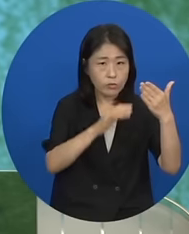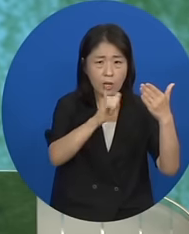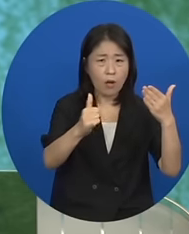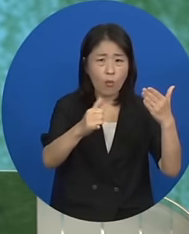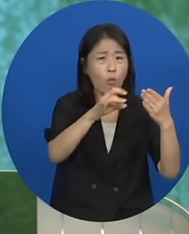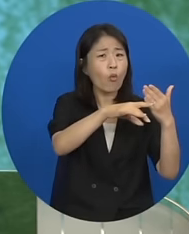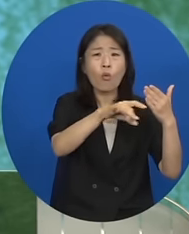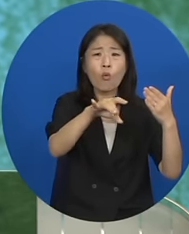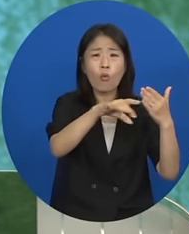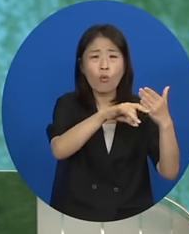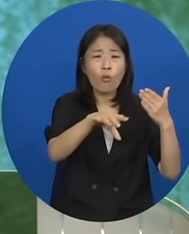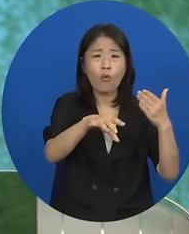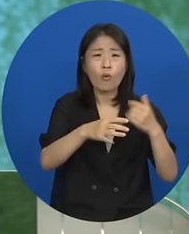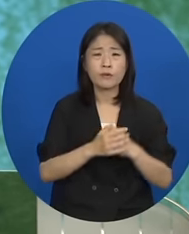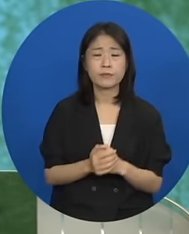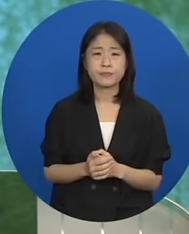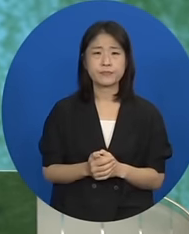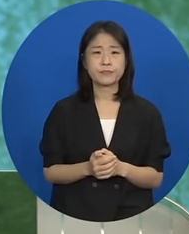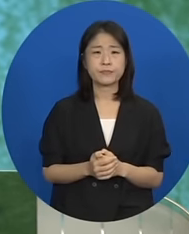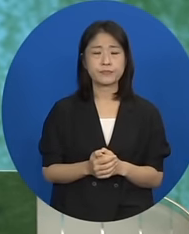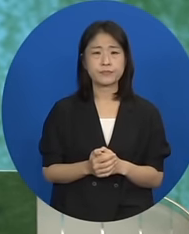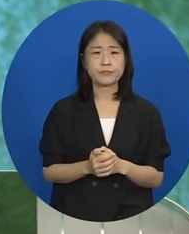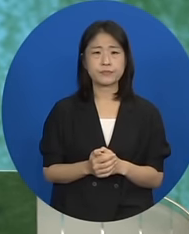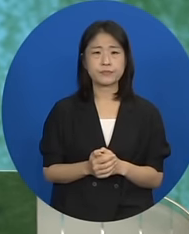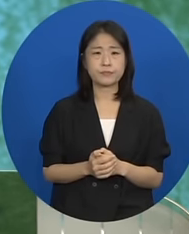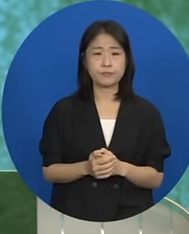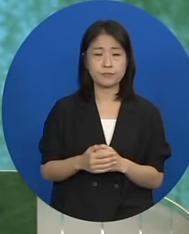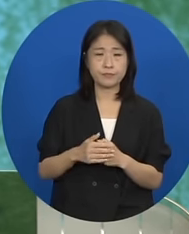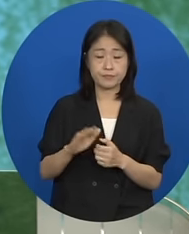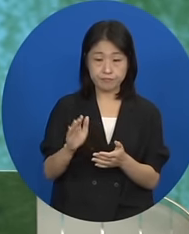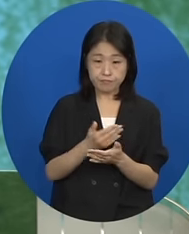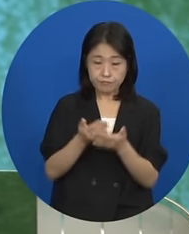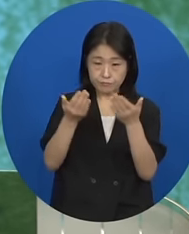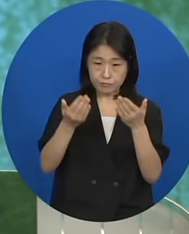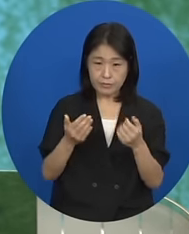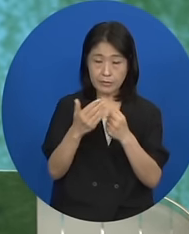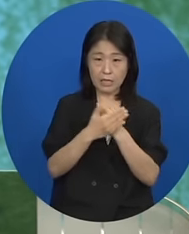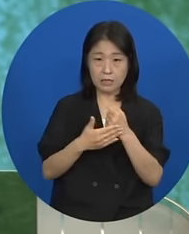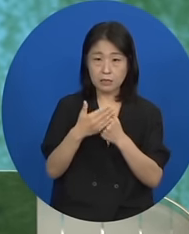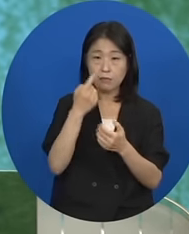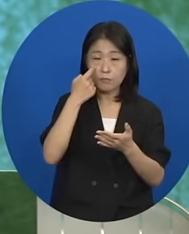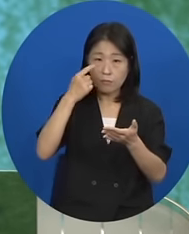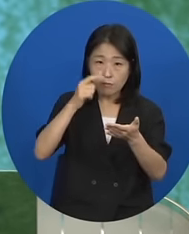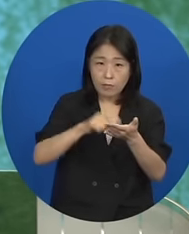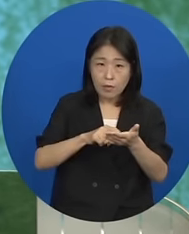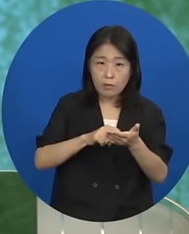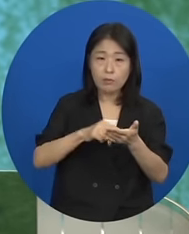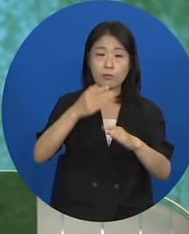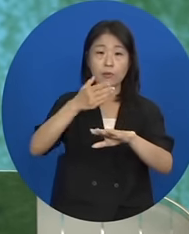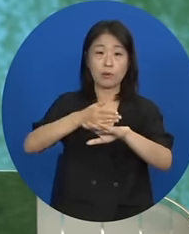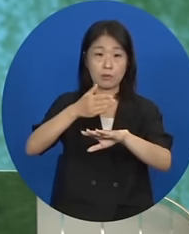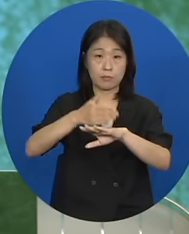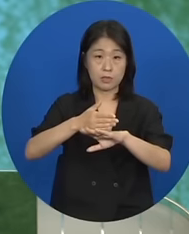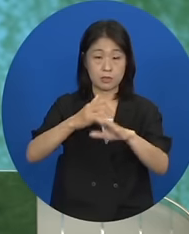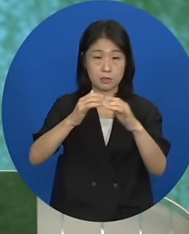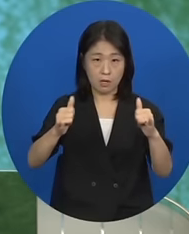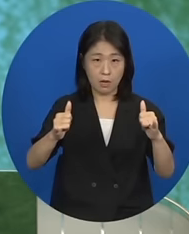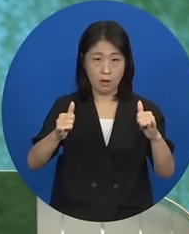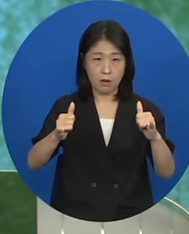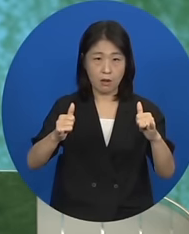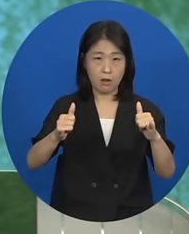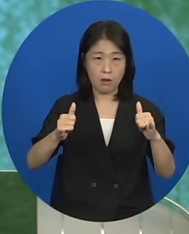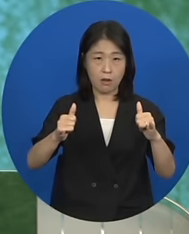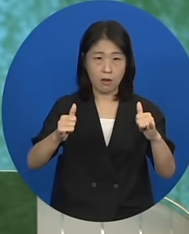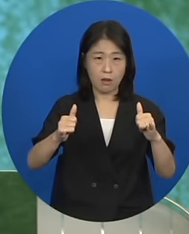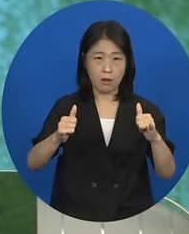거예요 자 이것만 보면요 우리에게 베풀어주신 은혜를 발견하고 감사하는 사람의 비율이 명